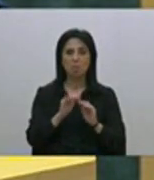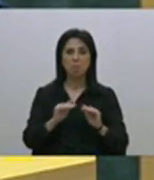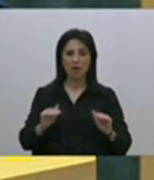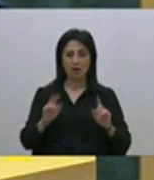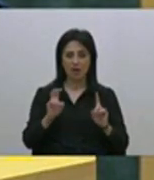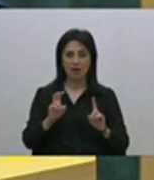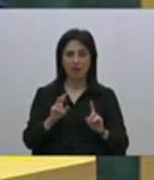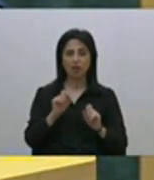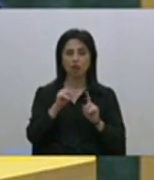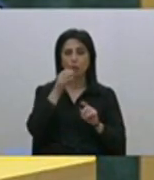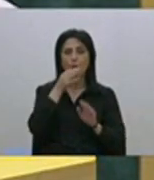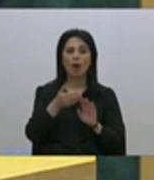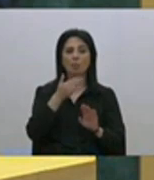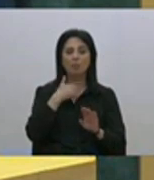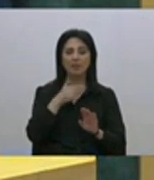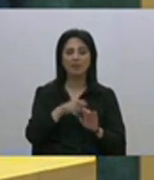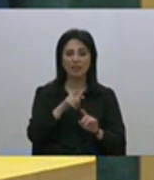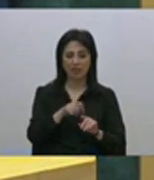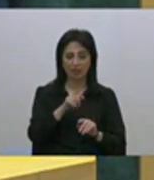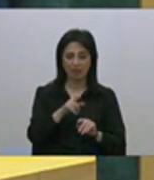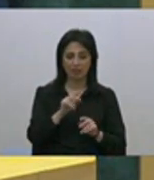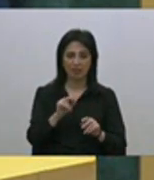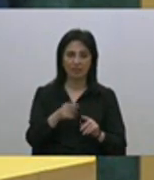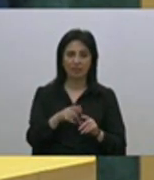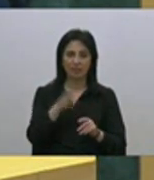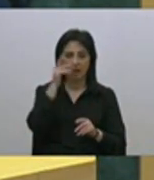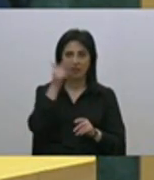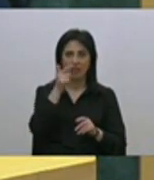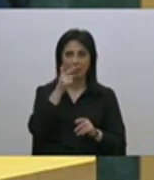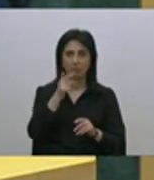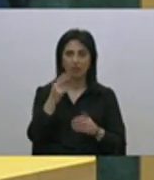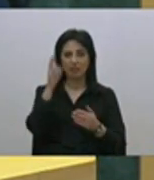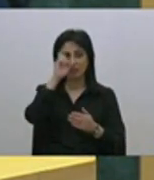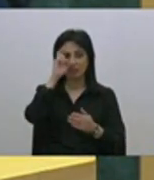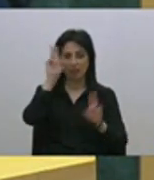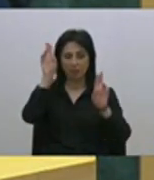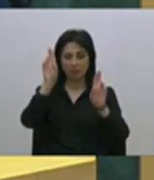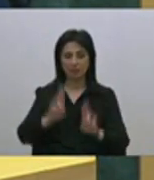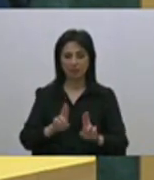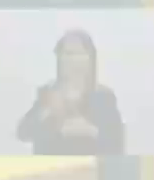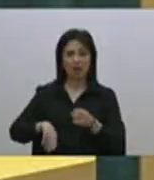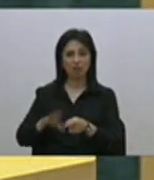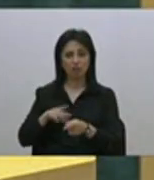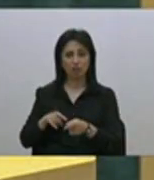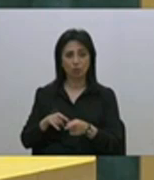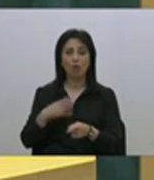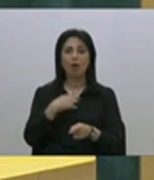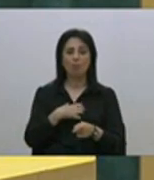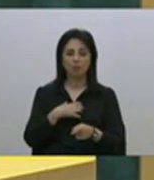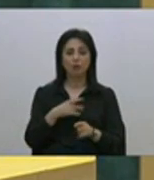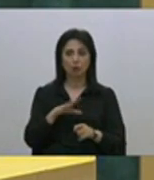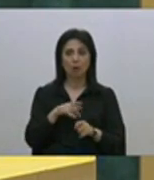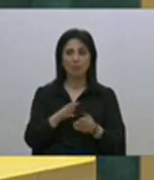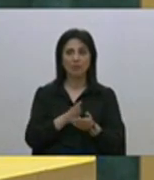განათლების მიმართულებით. ადრეული და სკოლამდელი აღზრდის და განათლების სახელმწიფო სტანდარტები პირველად შეიქმნა. მნიშვნელოვანი იყო